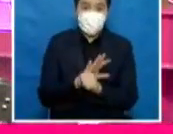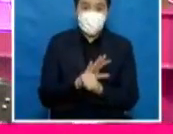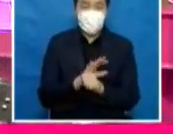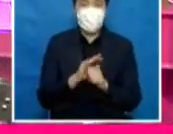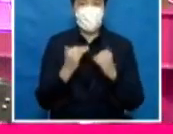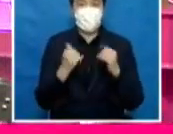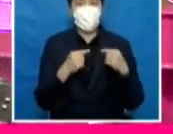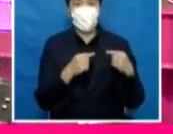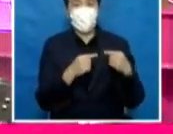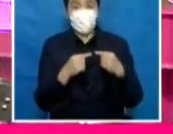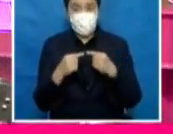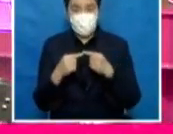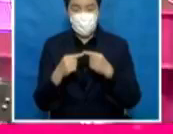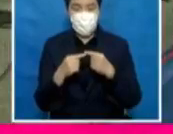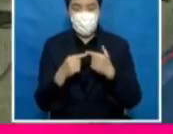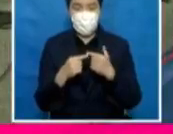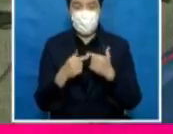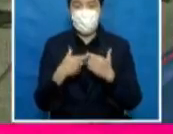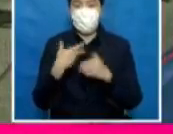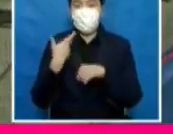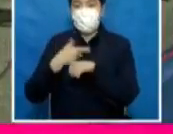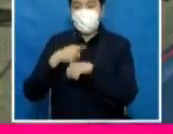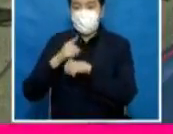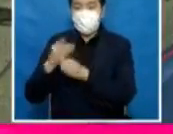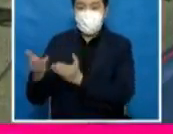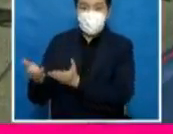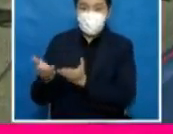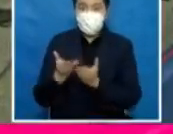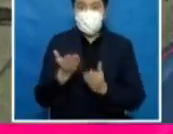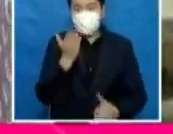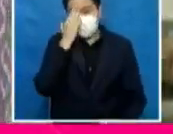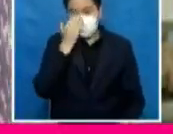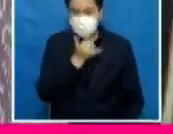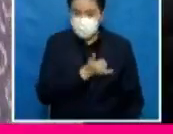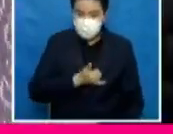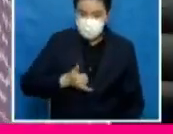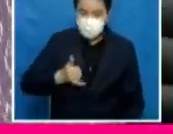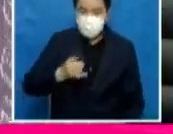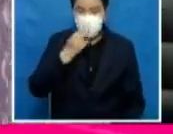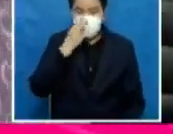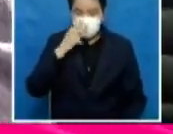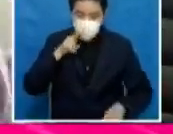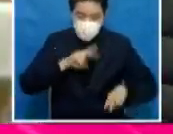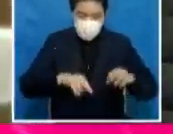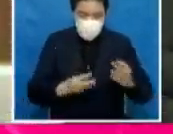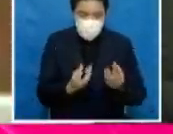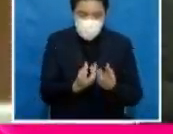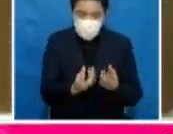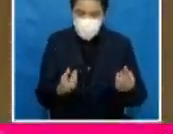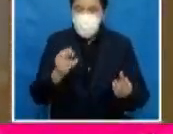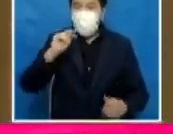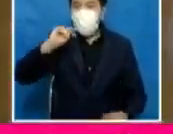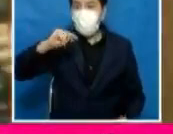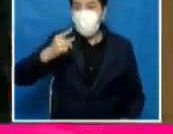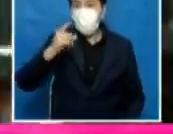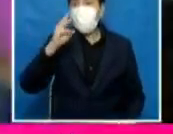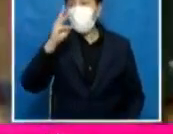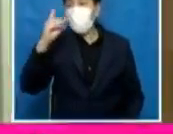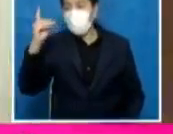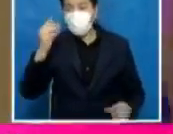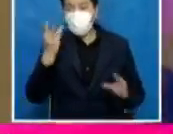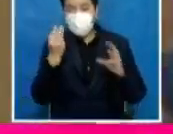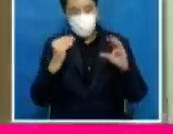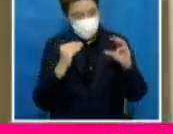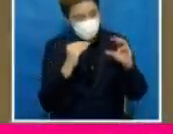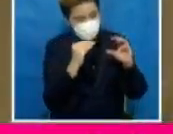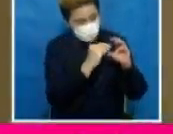ลำดับต่อไปขอเรียนเชิญท่านประธานกรรมการด้านหน้าเวทีเพื่อทำการตรวจสอบลูกบอลแสดงงวดและหมวดอักษร